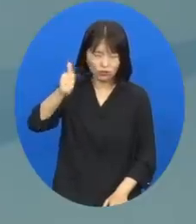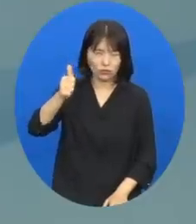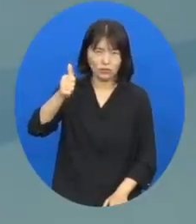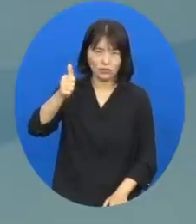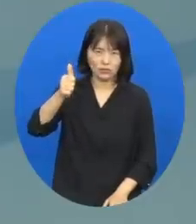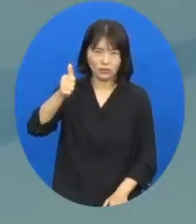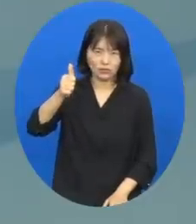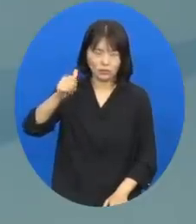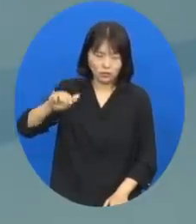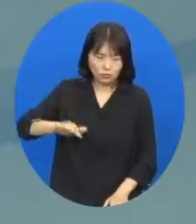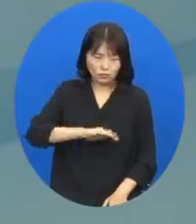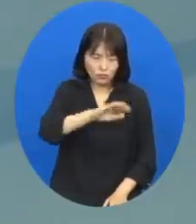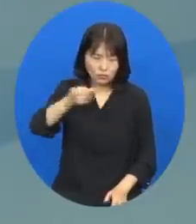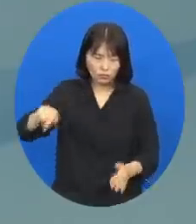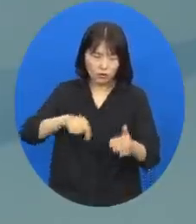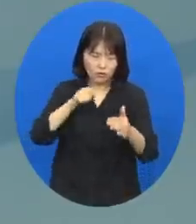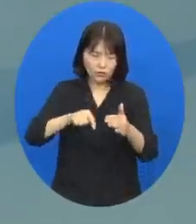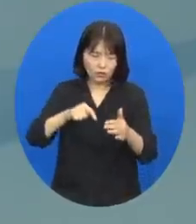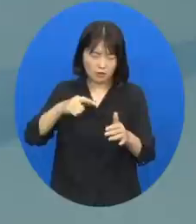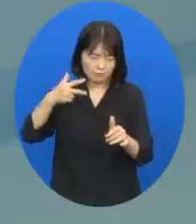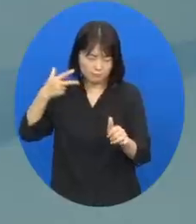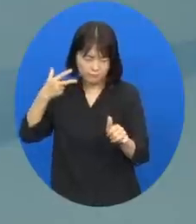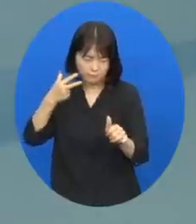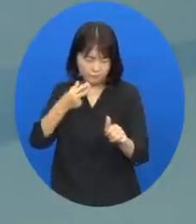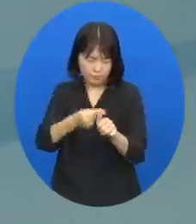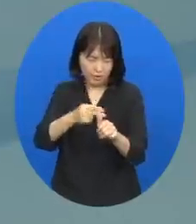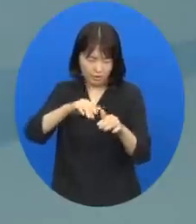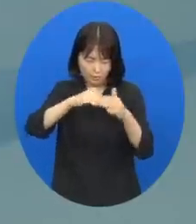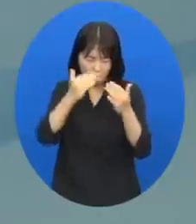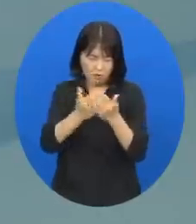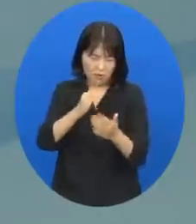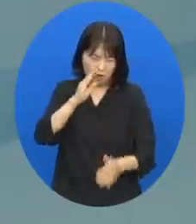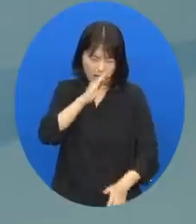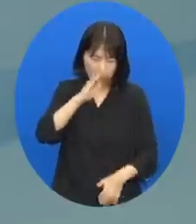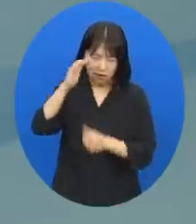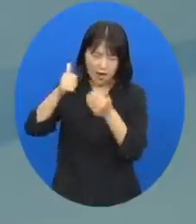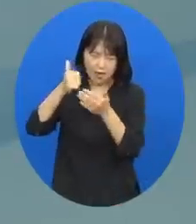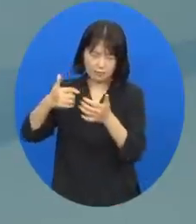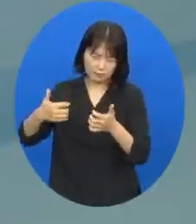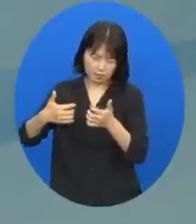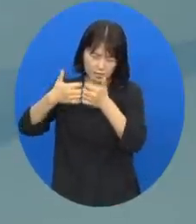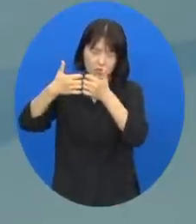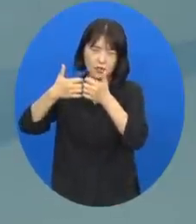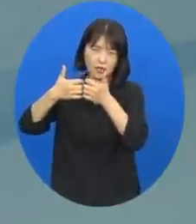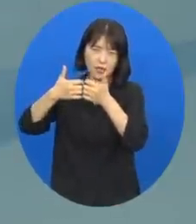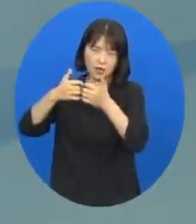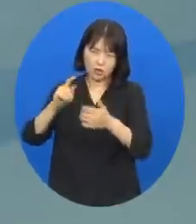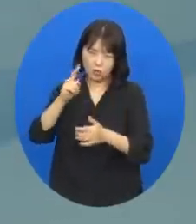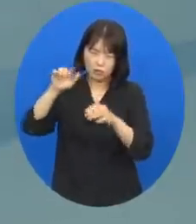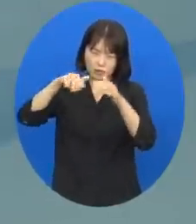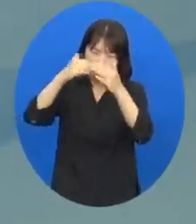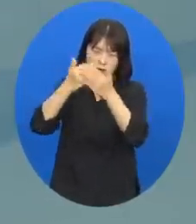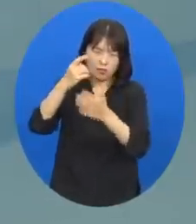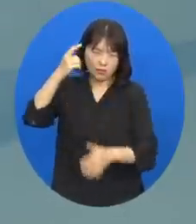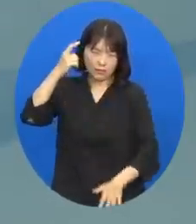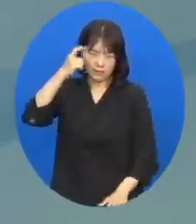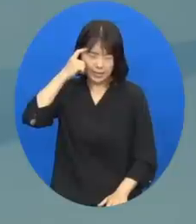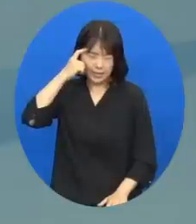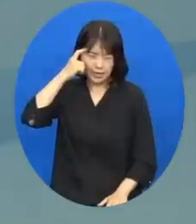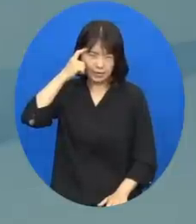우리 모리스 로 들어오는 모든 악한 것들 하나님의 대적하는 높아진 모든 생각들을 사로잡아 서